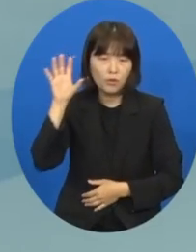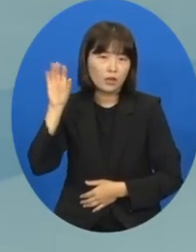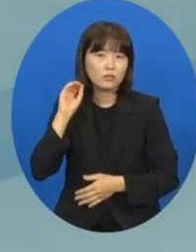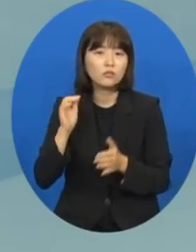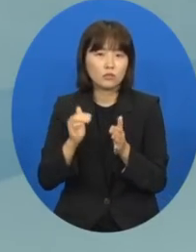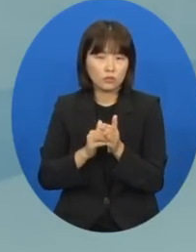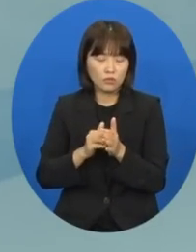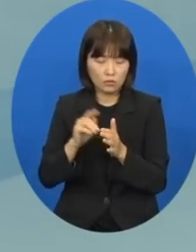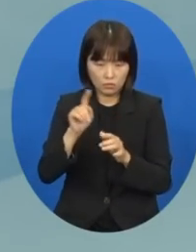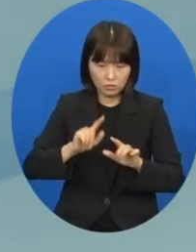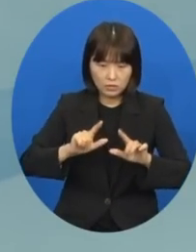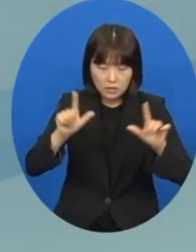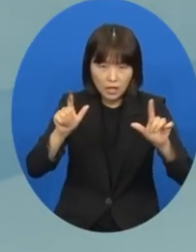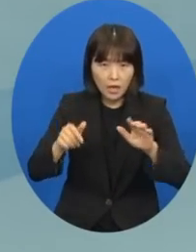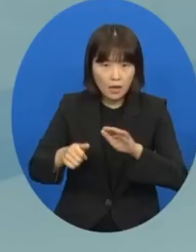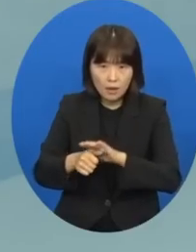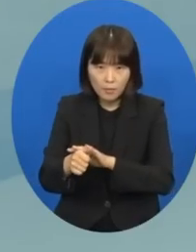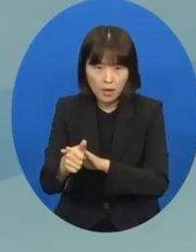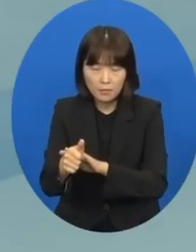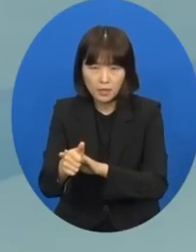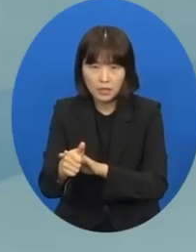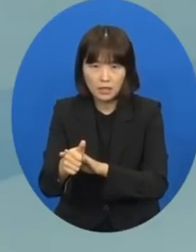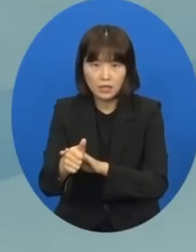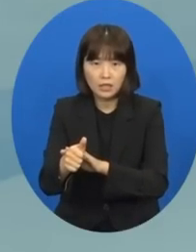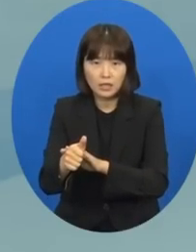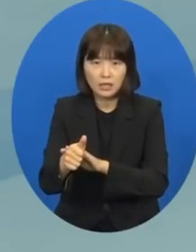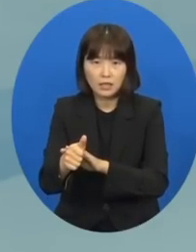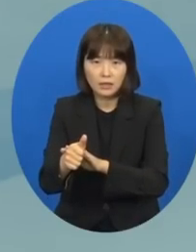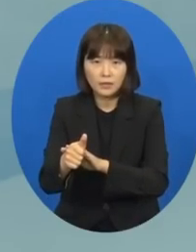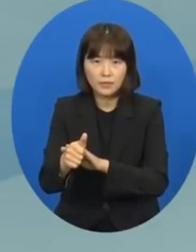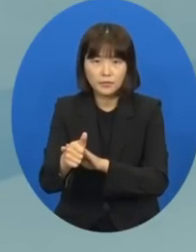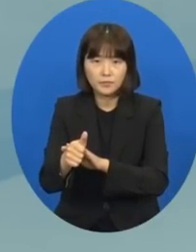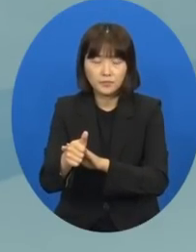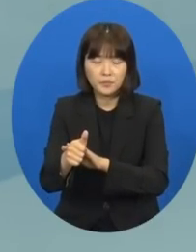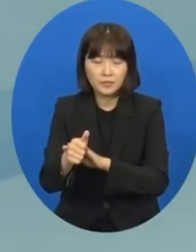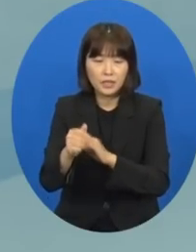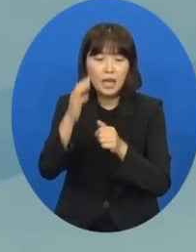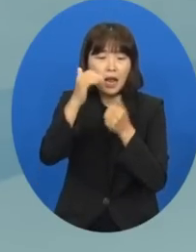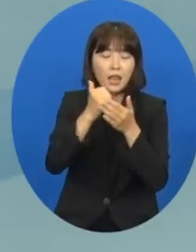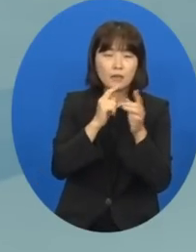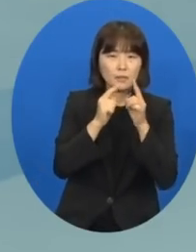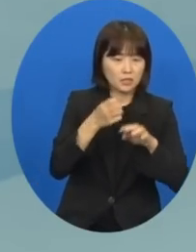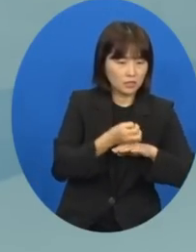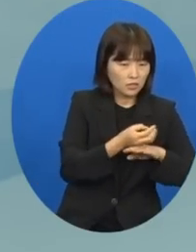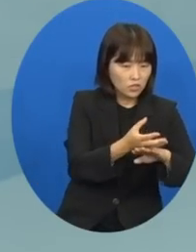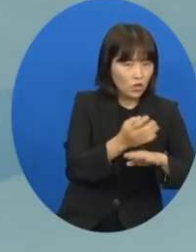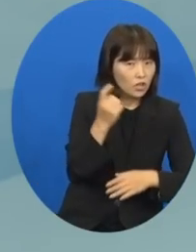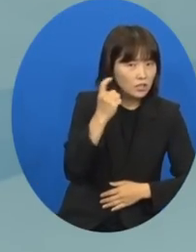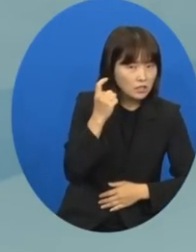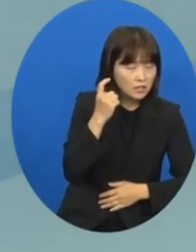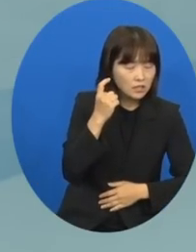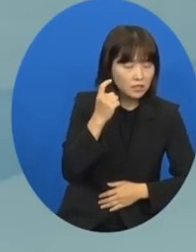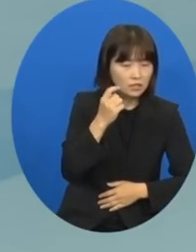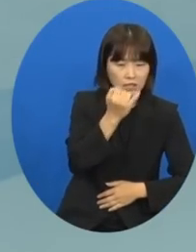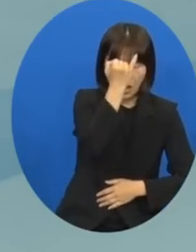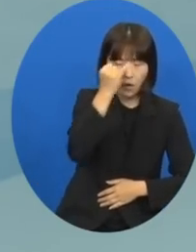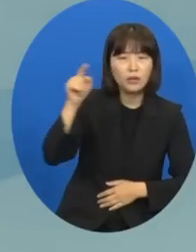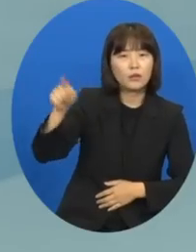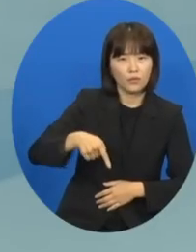누구에게 올까요? 아담이 아니고 전해 들은 하와에게 옵니다. 여러분, 뱀이 왜 하와에게 오는지